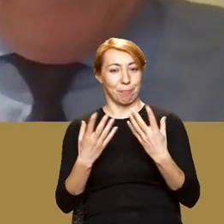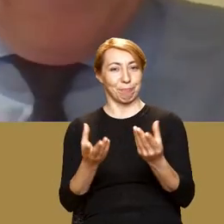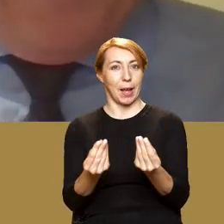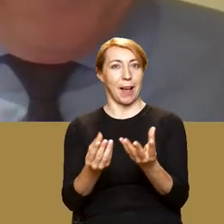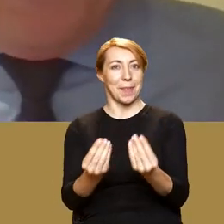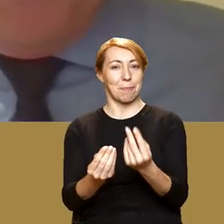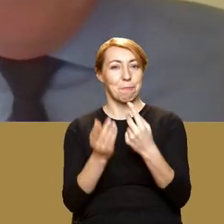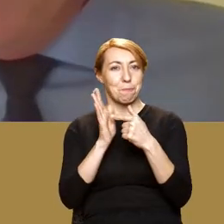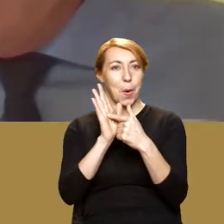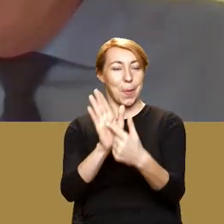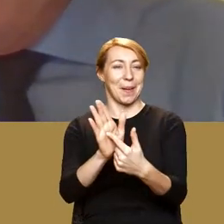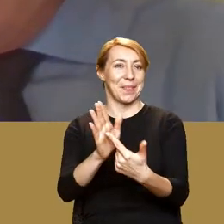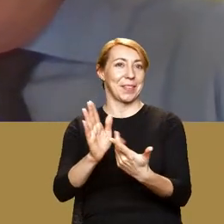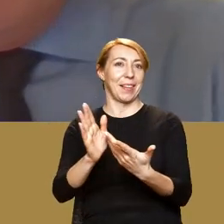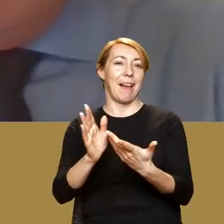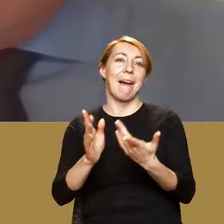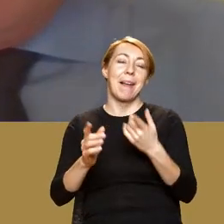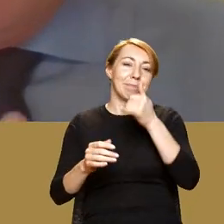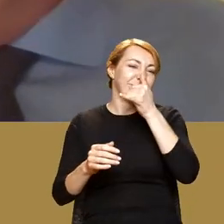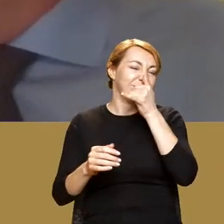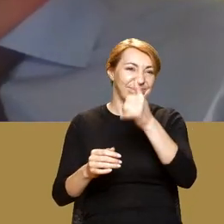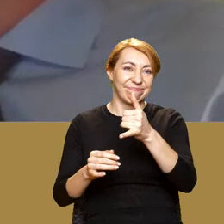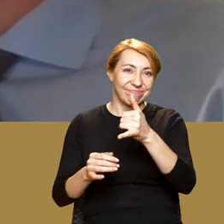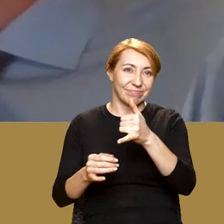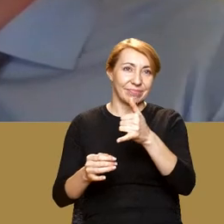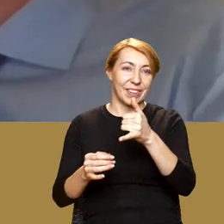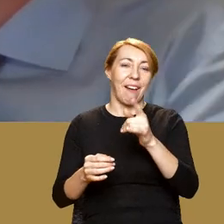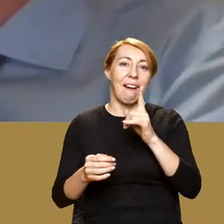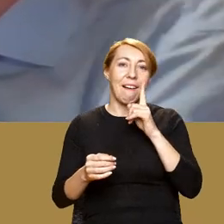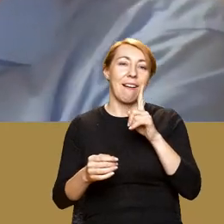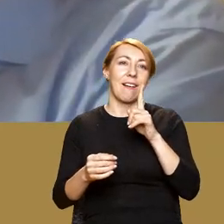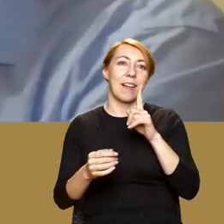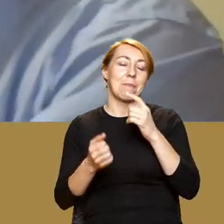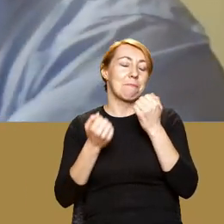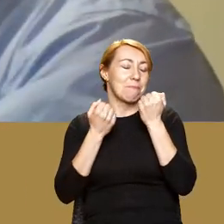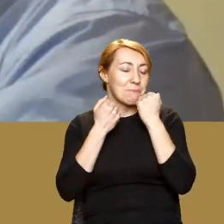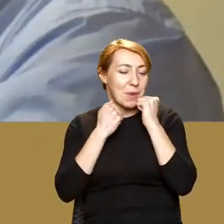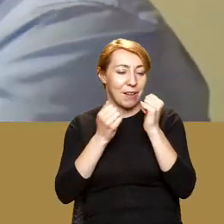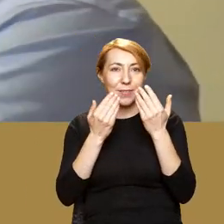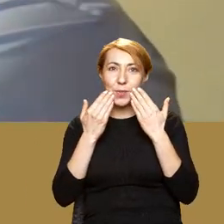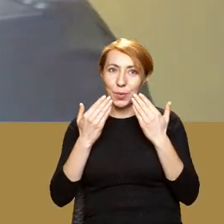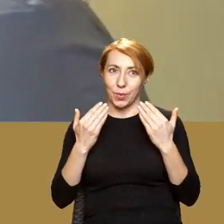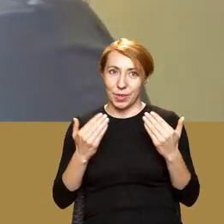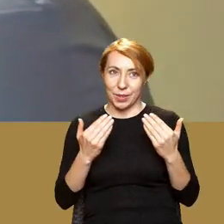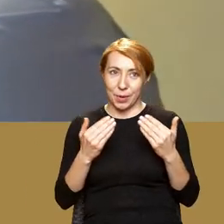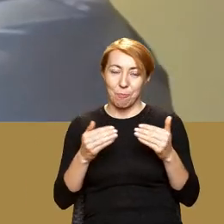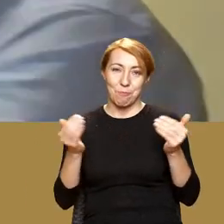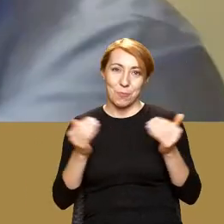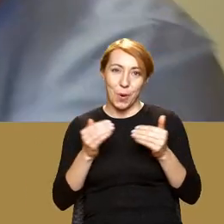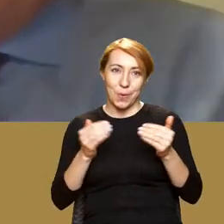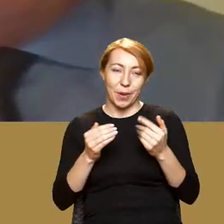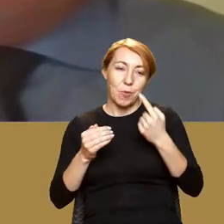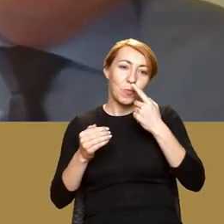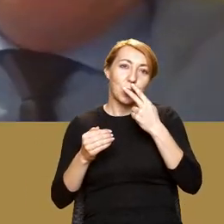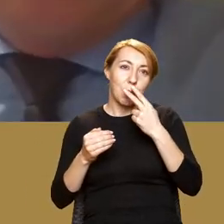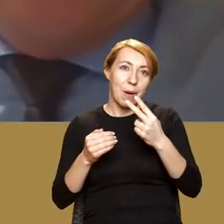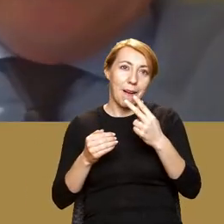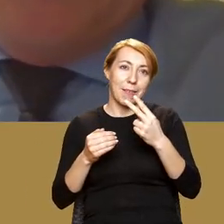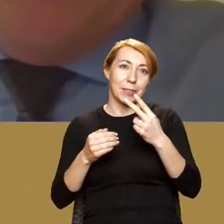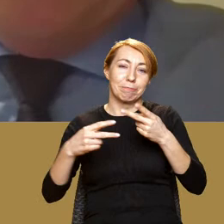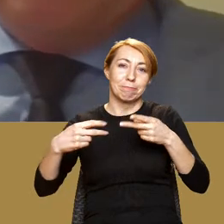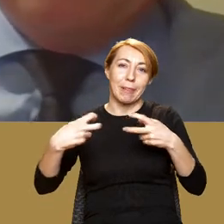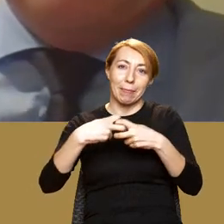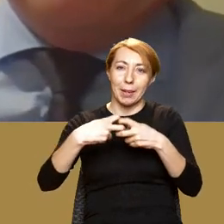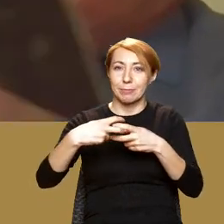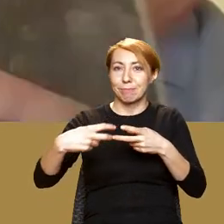do pokazania. Niestety nie było takiej możliwości, ale i tak bardzo dziękujemy, że mogliśmy chociaż